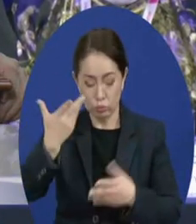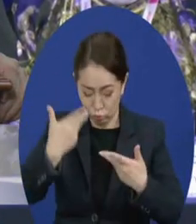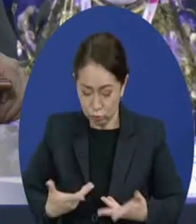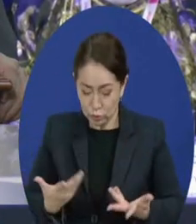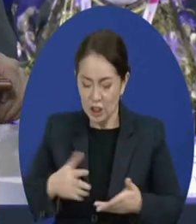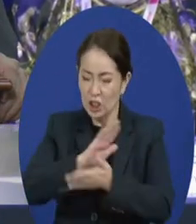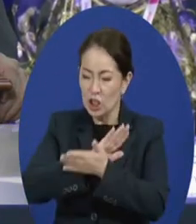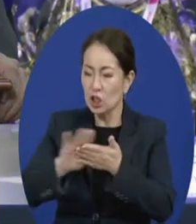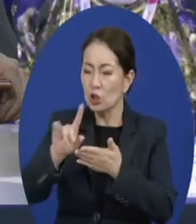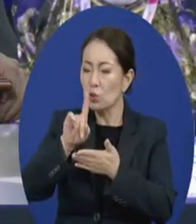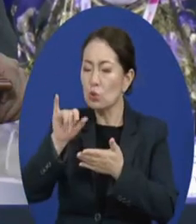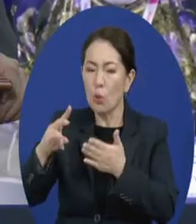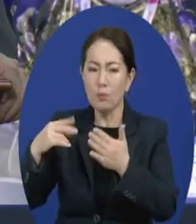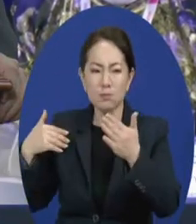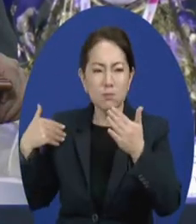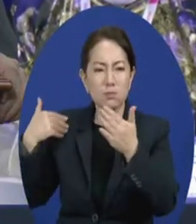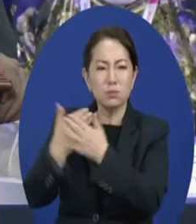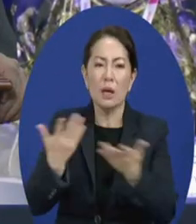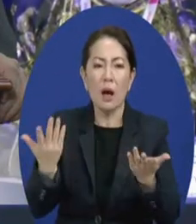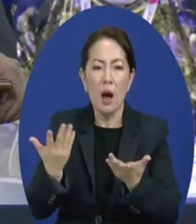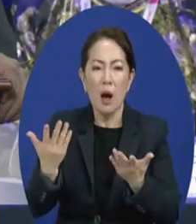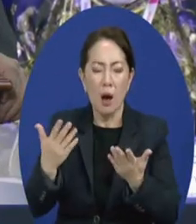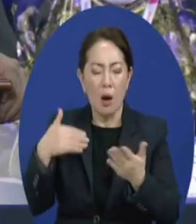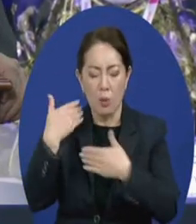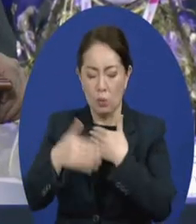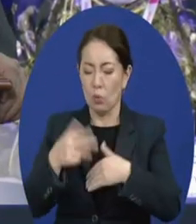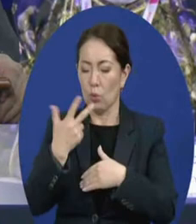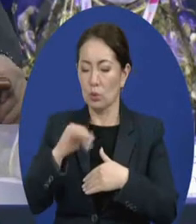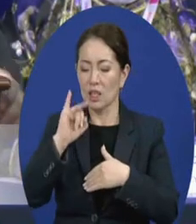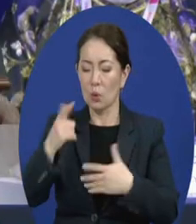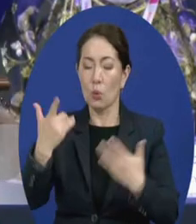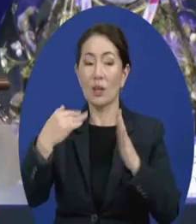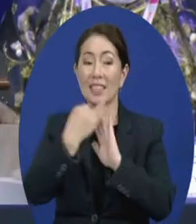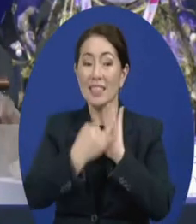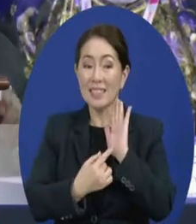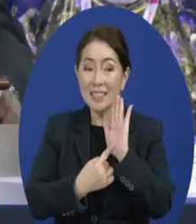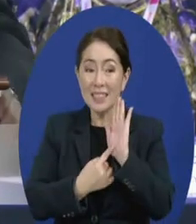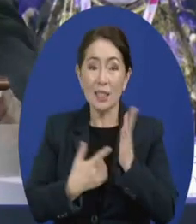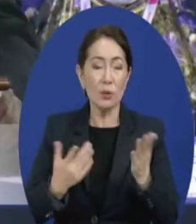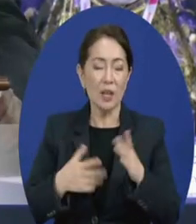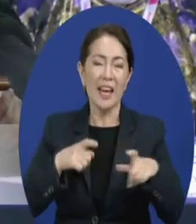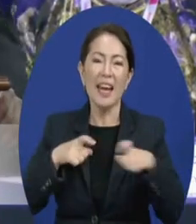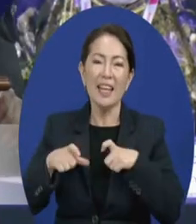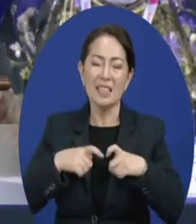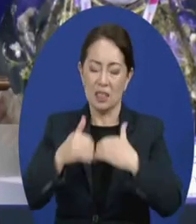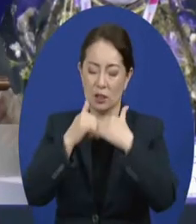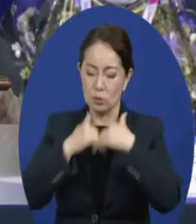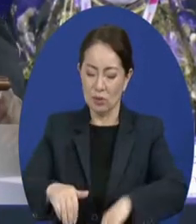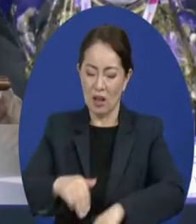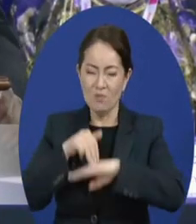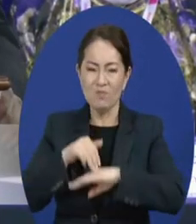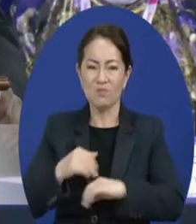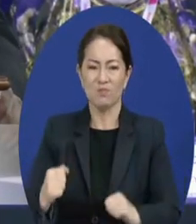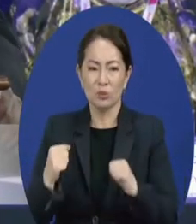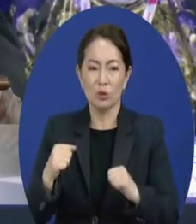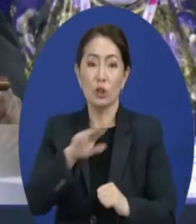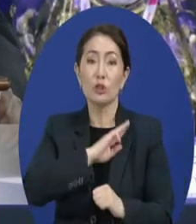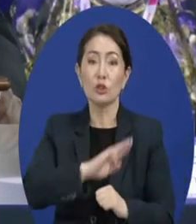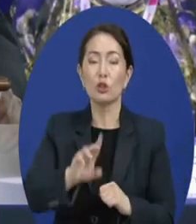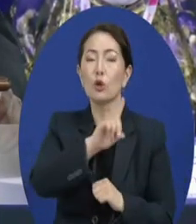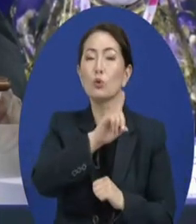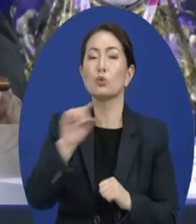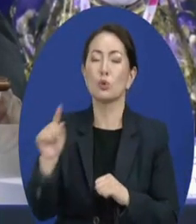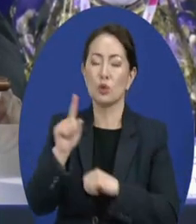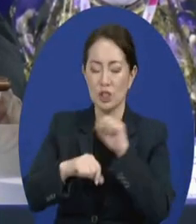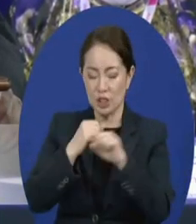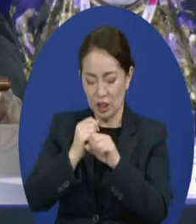зууны зорилтоо тодорхойлох намынхаа 30 дугаар их хурлын үндсэн илтгэлийг эдийн засгийн тусгаар тогтнолын төлөөх 100-ыг